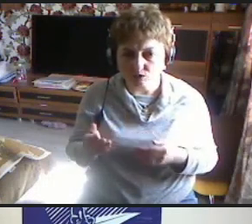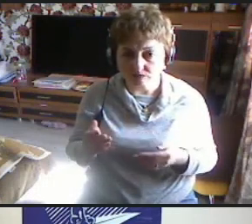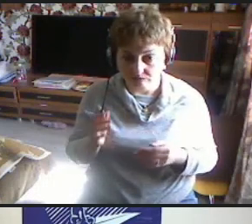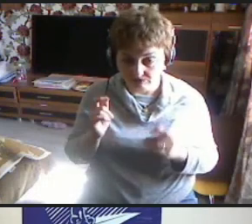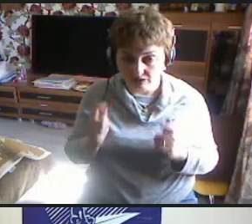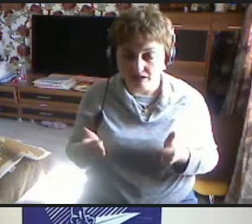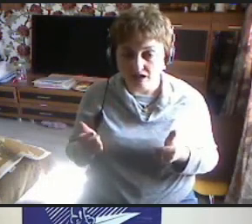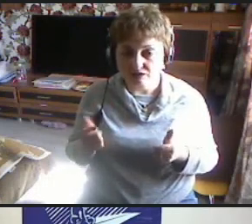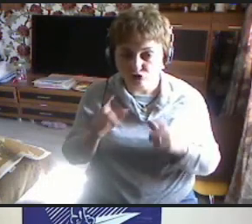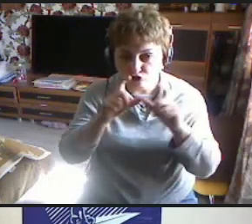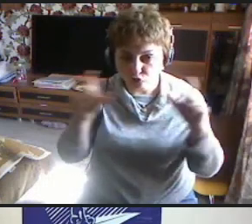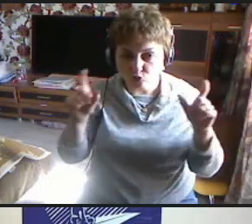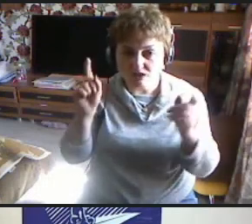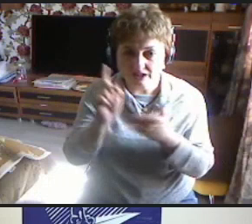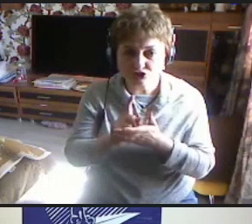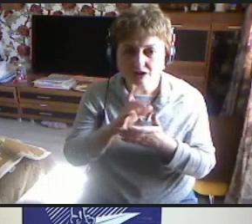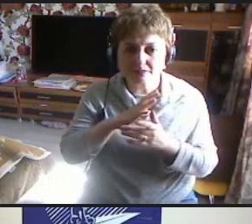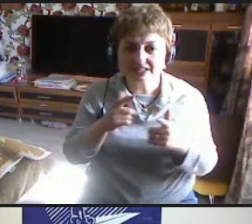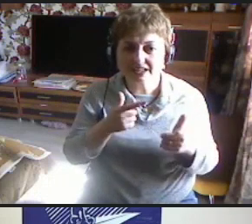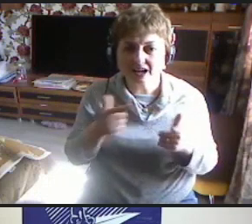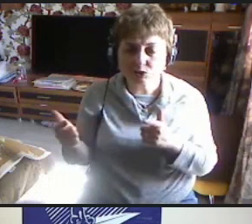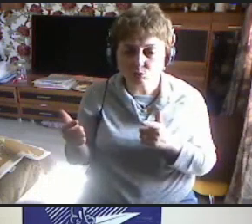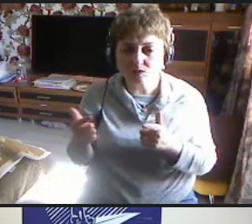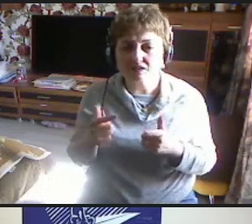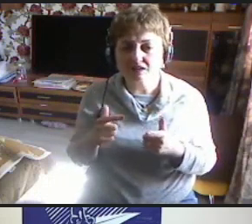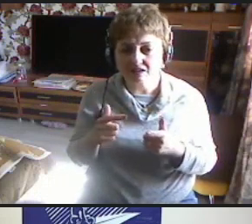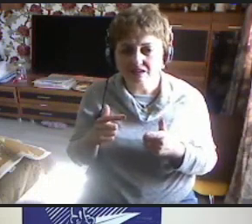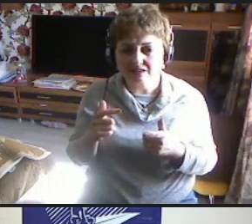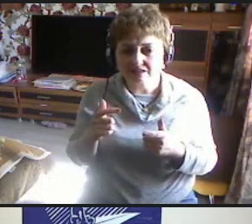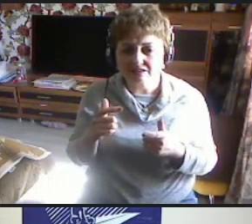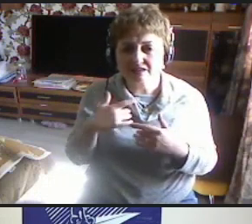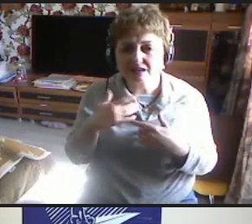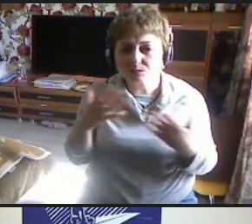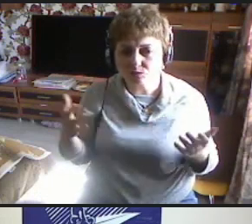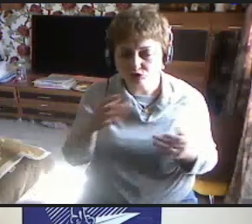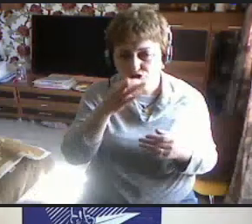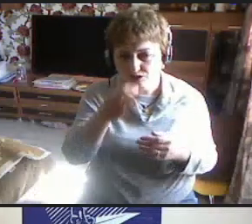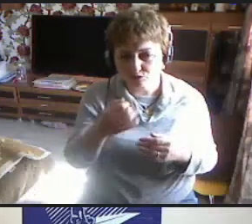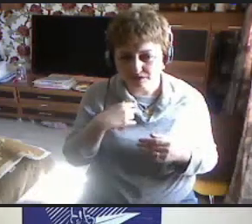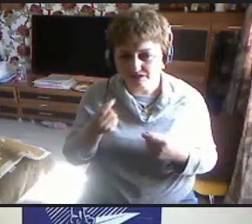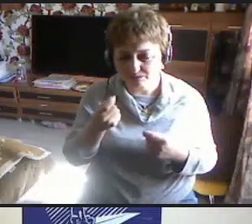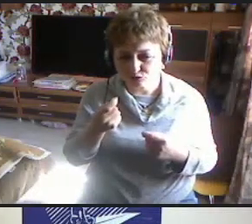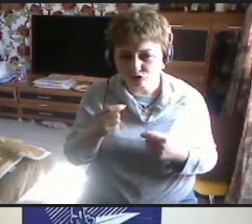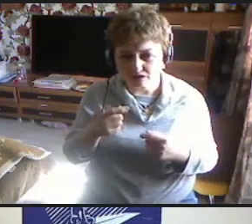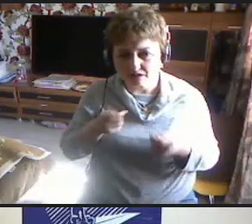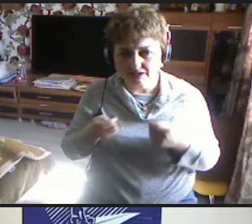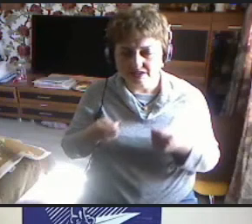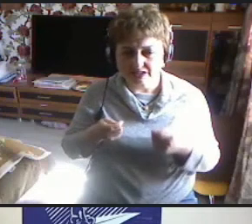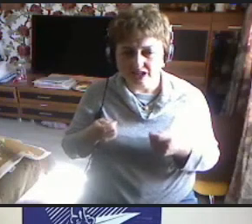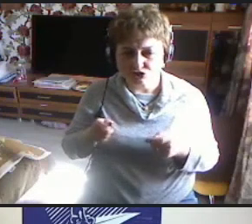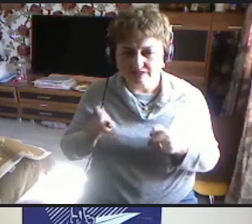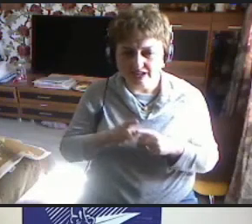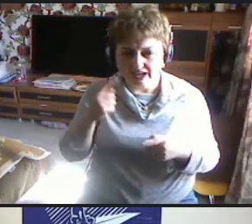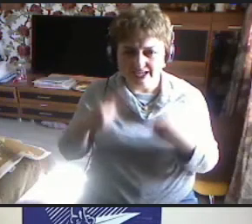должна быть готова. Я, ну, скажу даже больше, да, потому что меня немножко настораживает такая вот резкая как бы